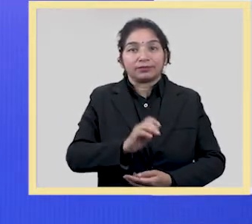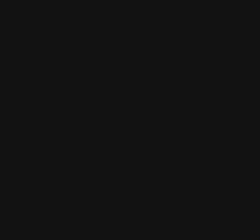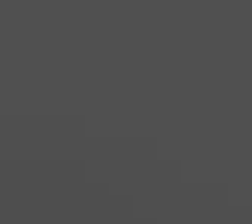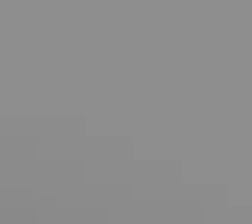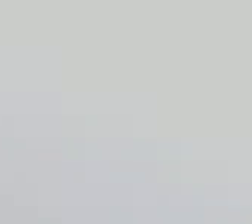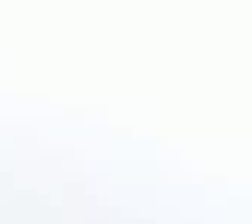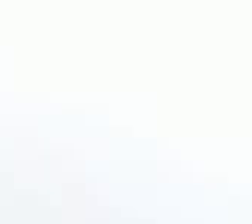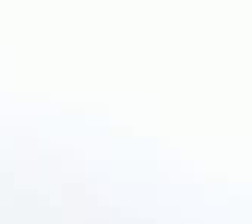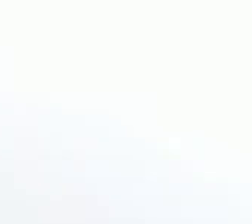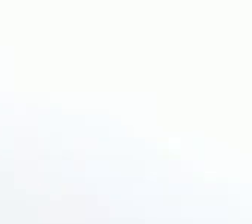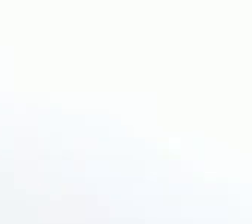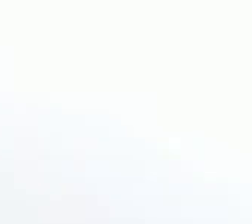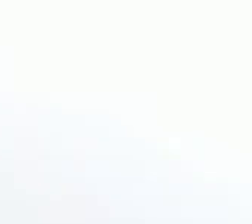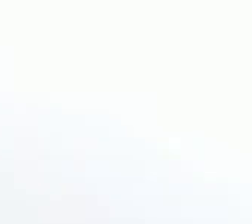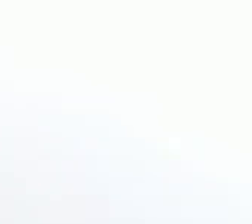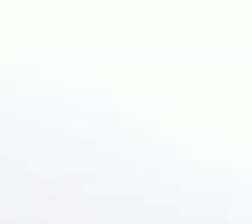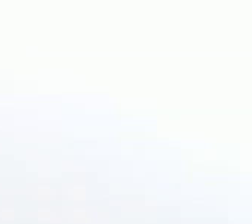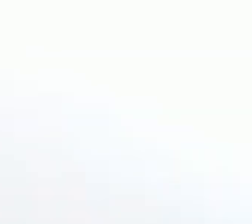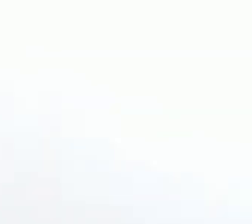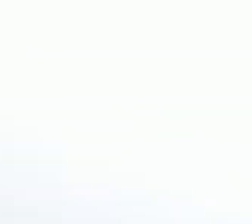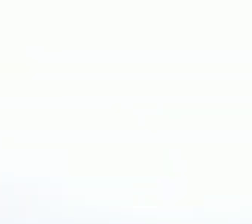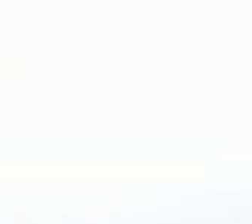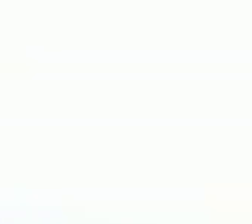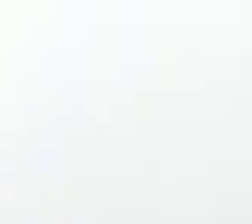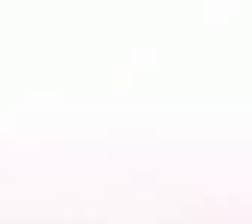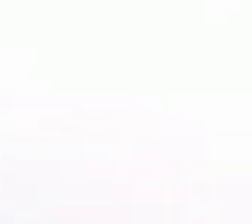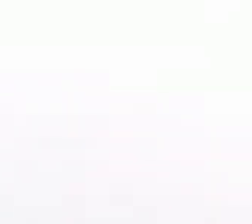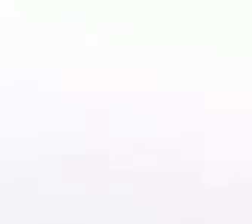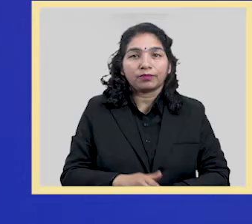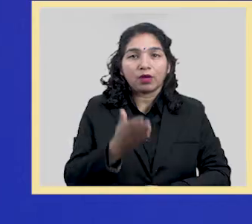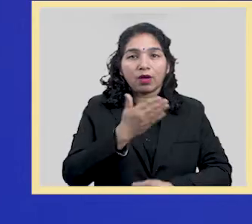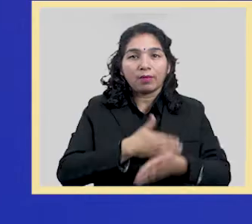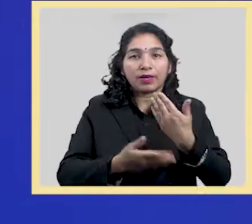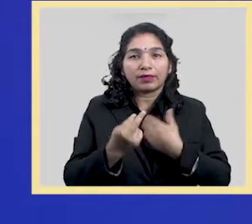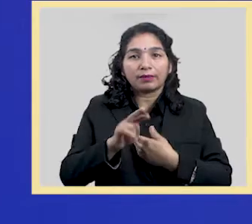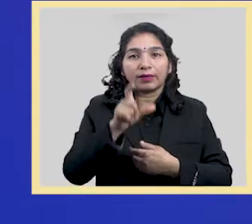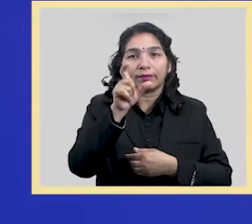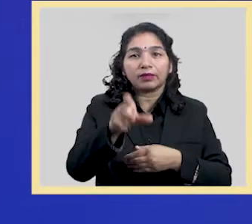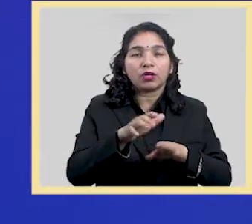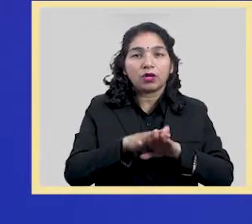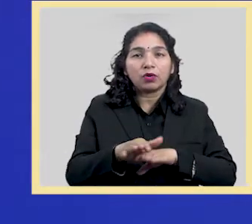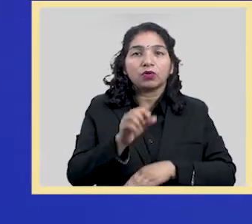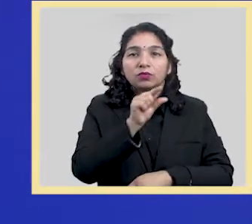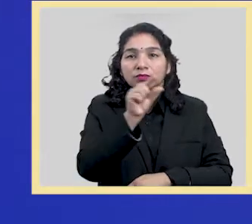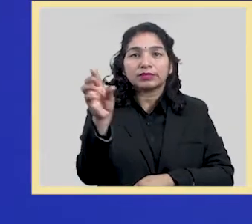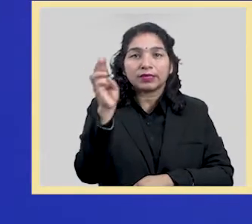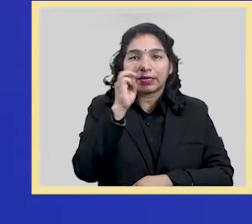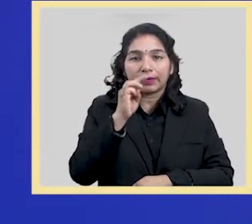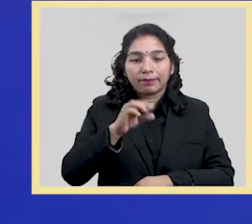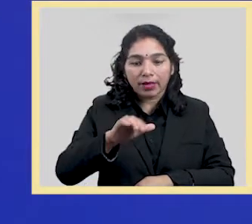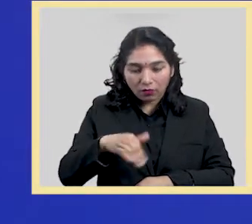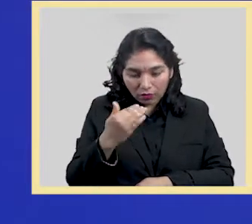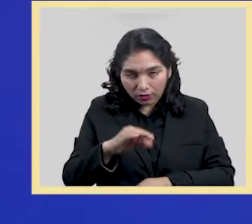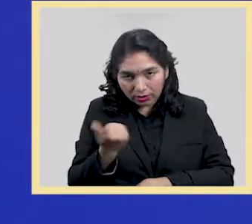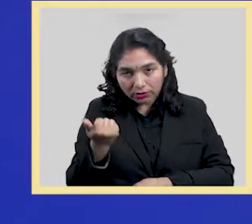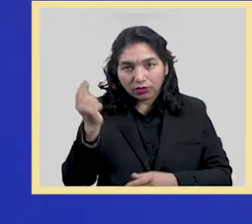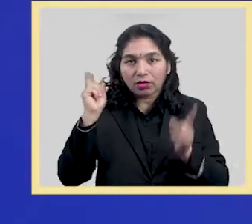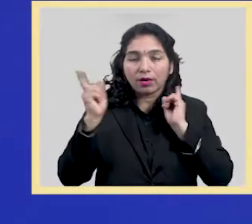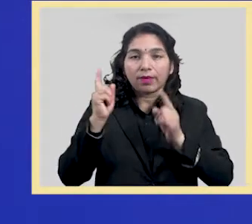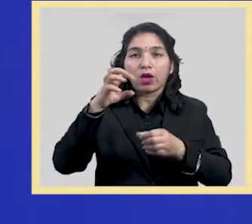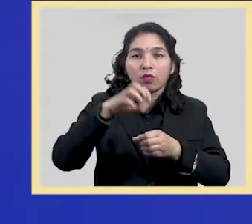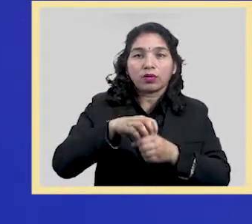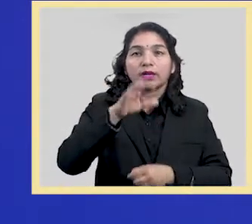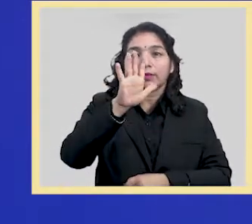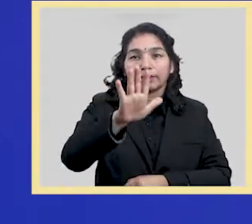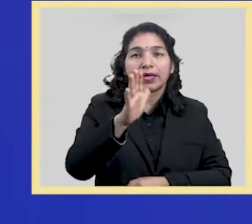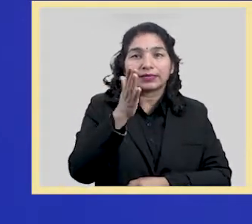प्रश्न। हाम्रो पाँच प्रश्न। अपाङ्गता भएका व्यक्तिहरूका सवालमा गोकर्णेश्वर नगरपालिका